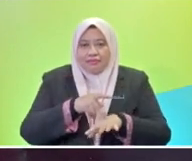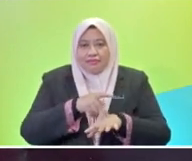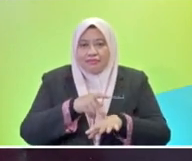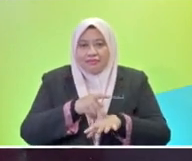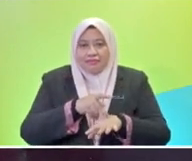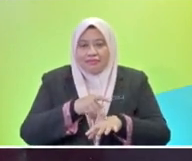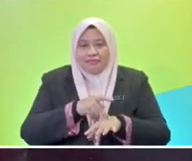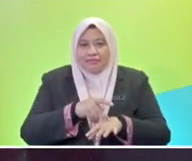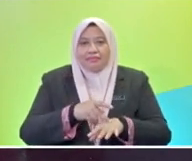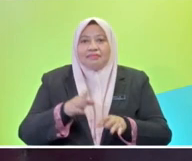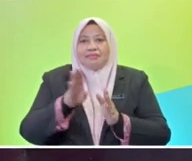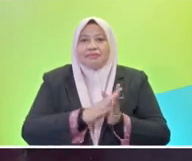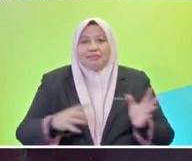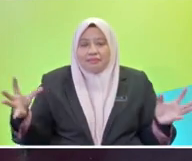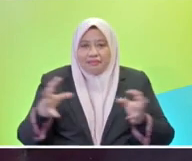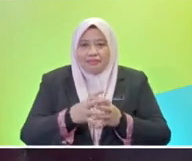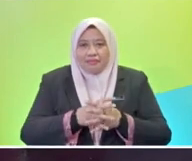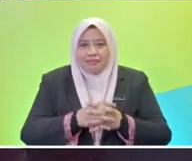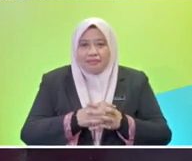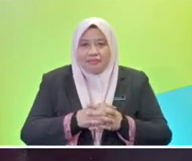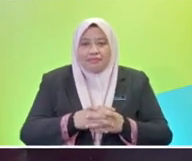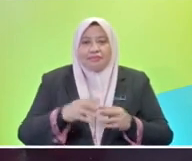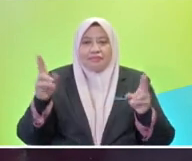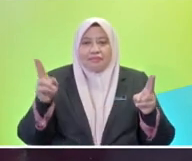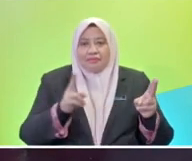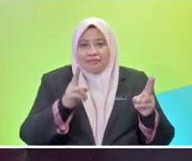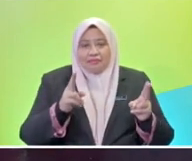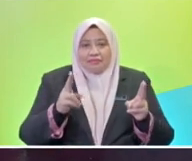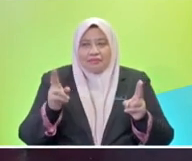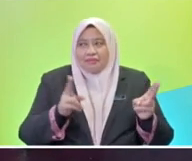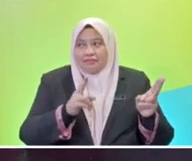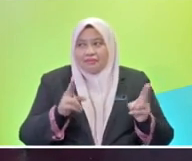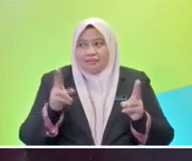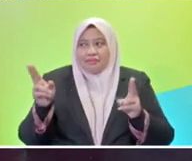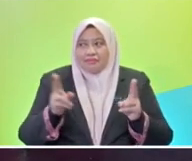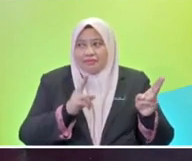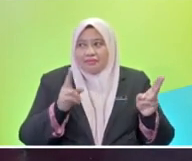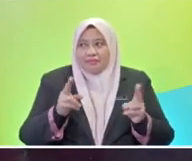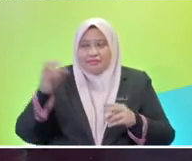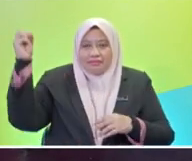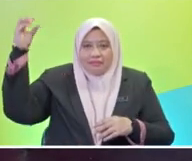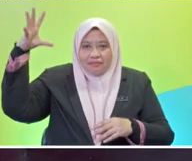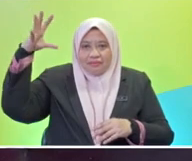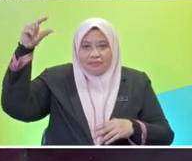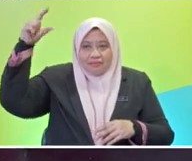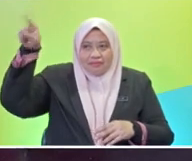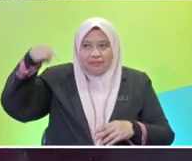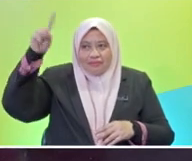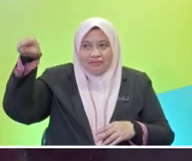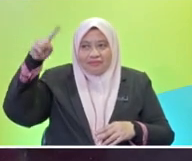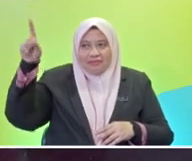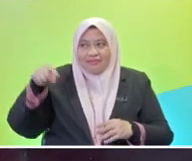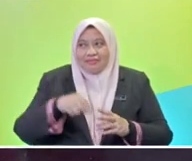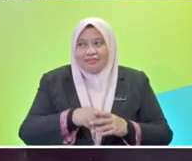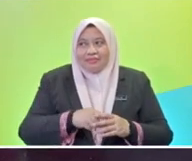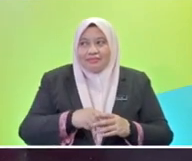klorofil. Ya, bergabung dengan? Klorofil. Bergabung. Klorofil itu bergabung dengan cahaya? Cahaya matahari.